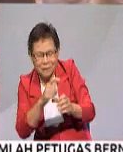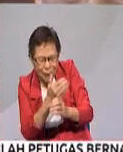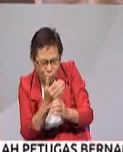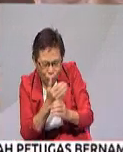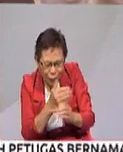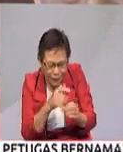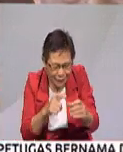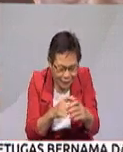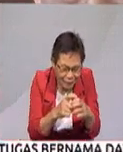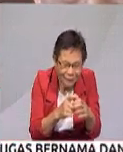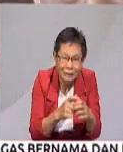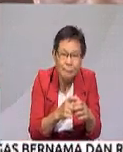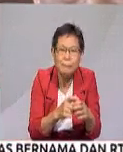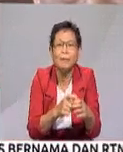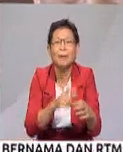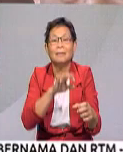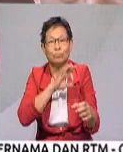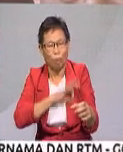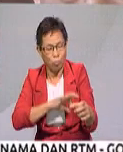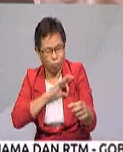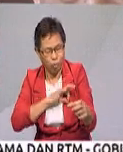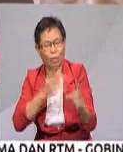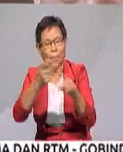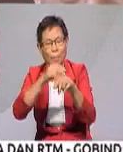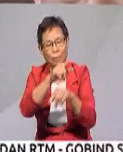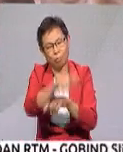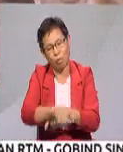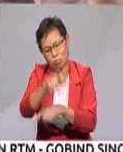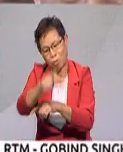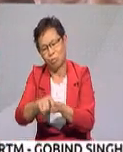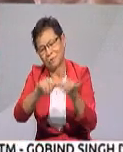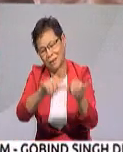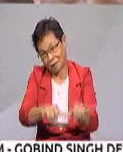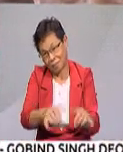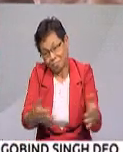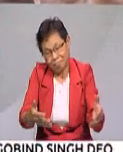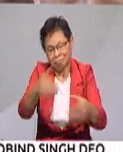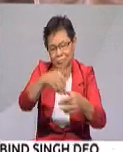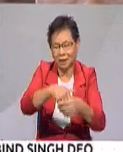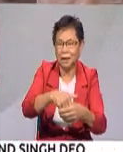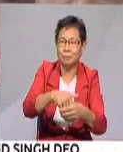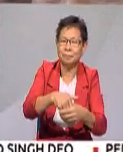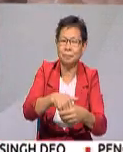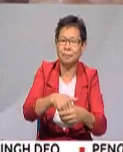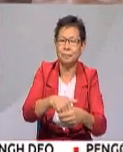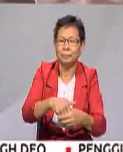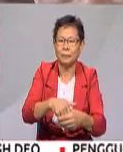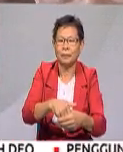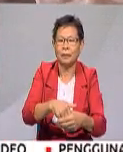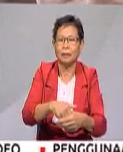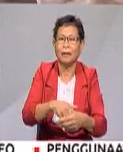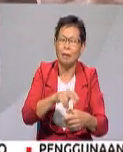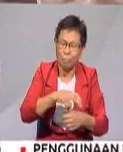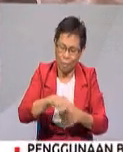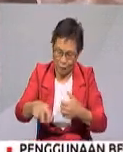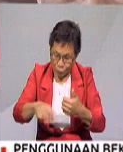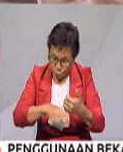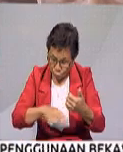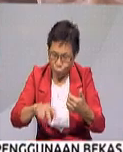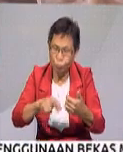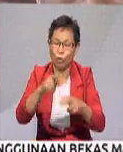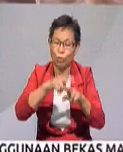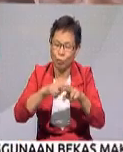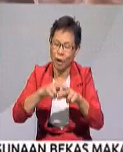memberikan kebaikan kepada penduduk yang berkenaan. Sama ada dalam bentuk pengangkutan awam seperti